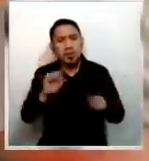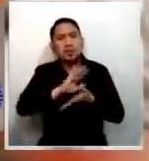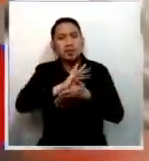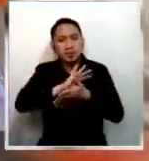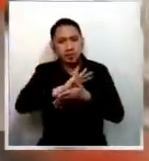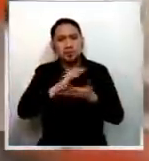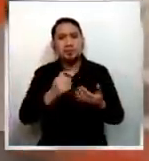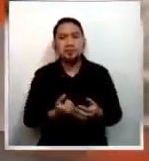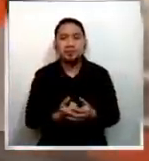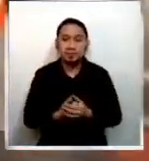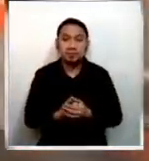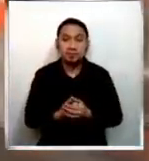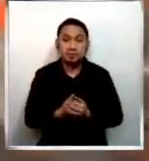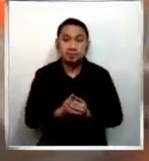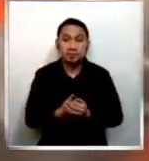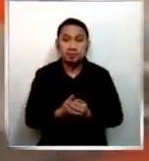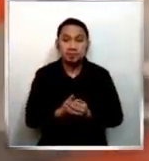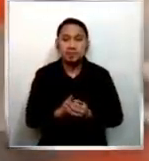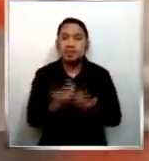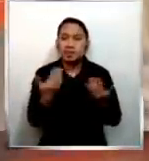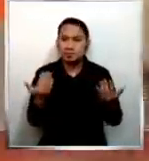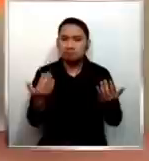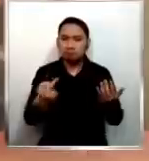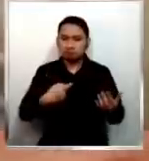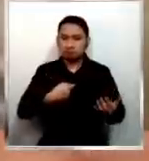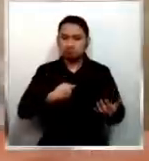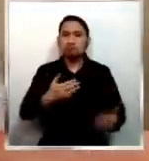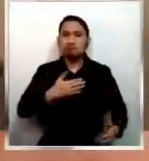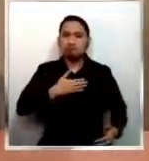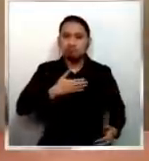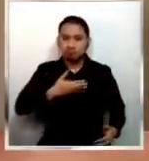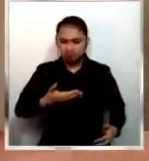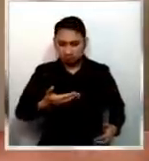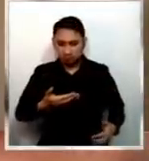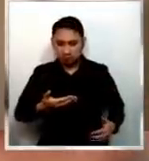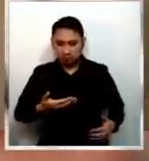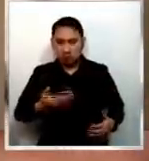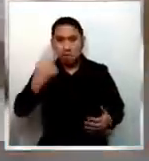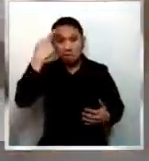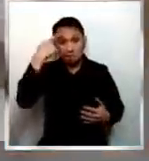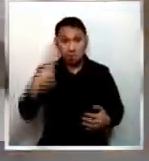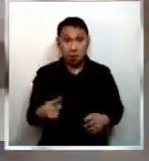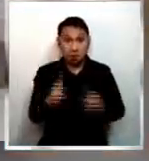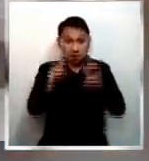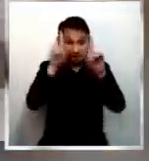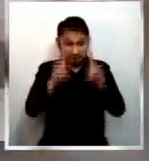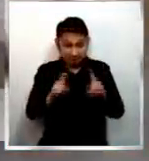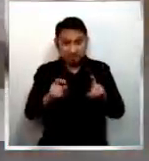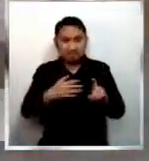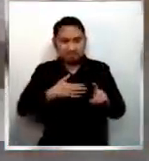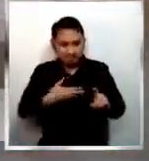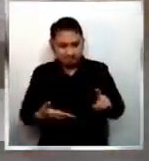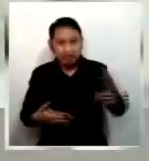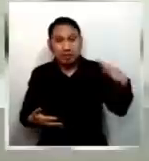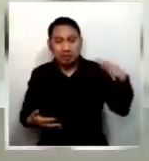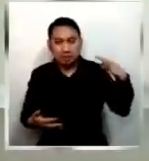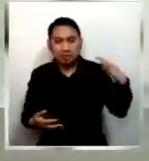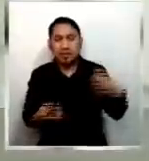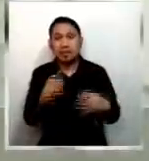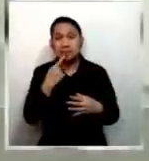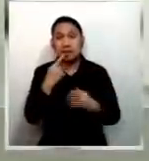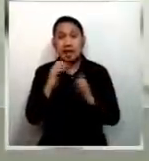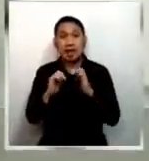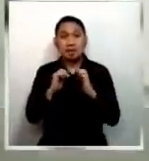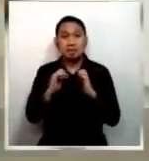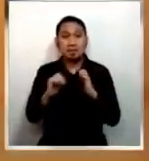coronavirus. At willing ako na sumailalim sa trial kung kinakailangan. Ayon sa Philippine Embassy sa Russia,